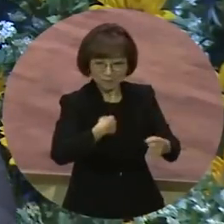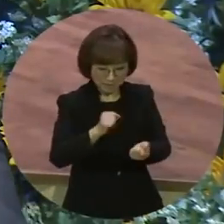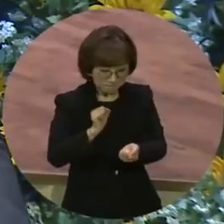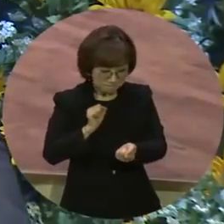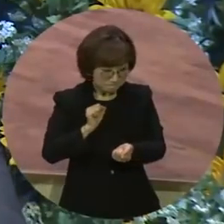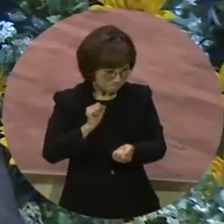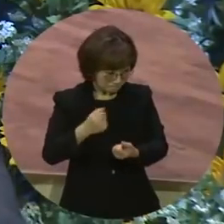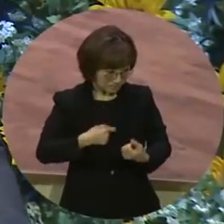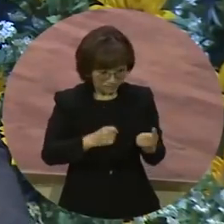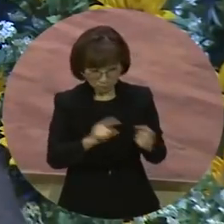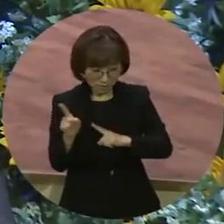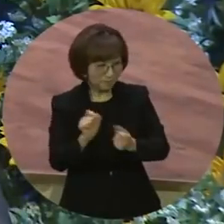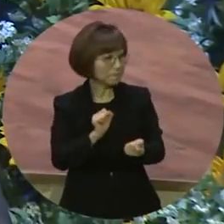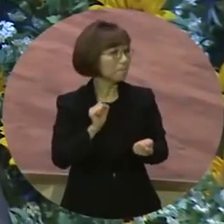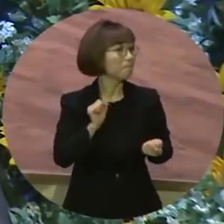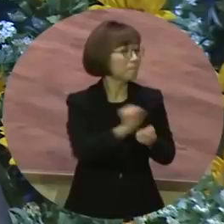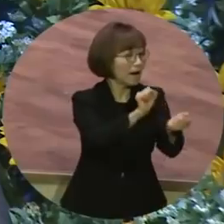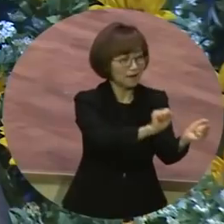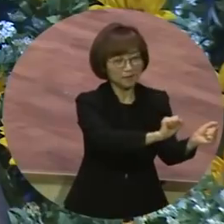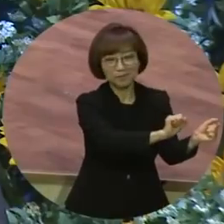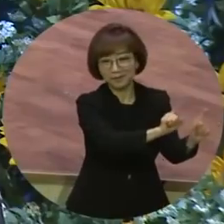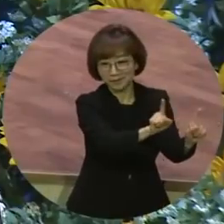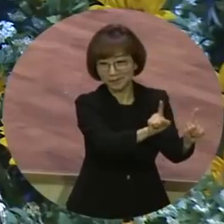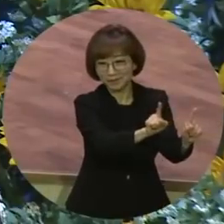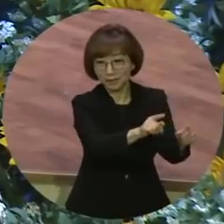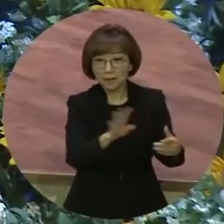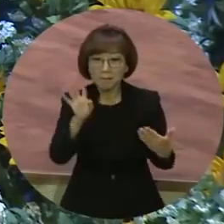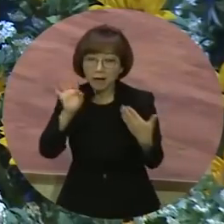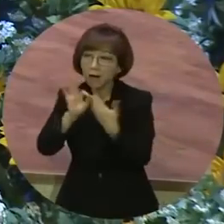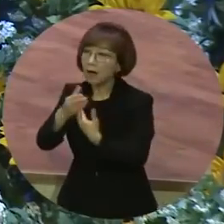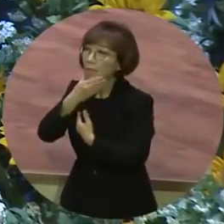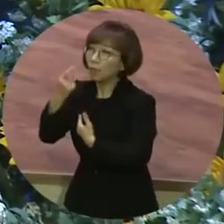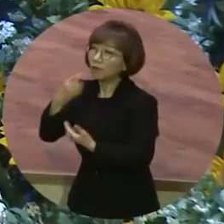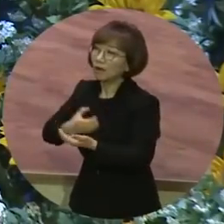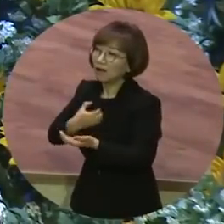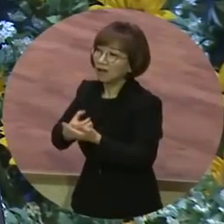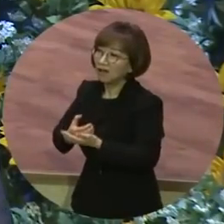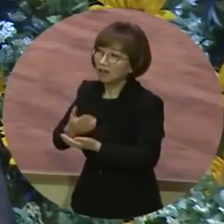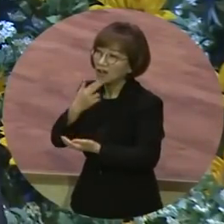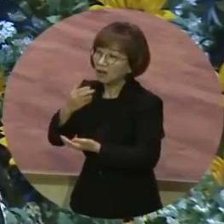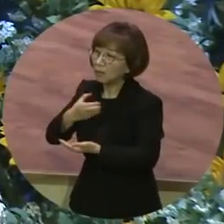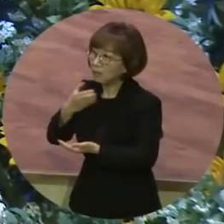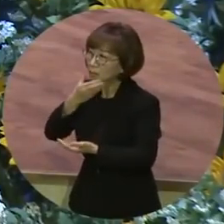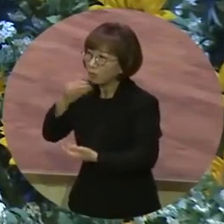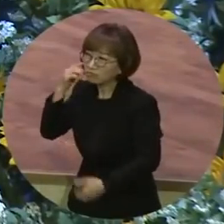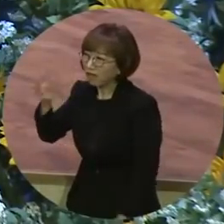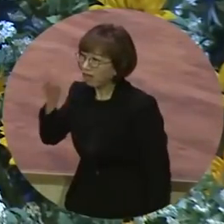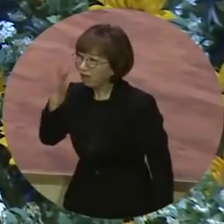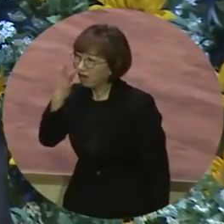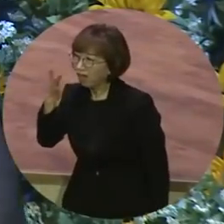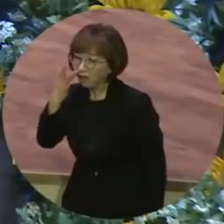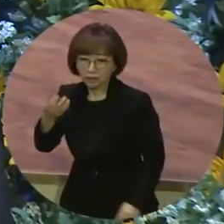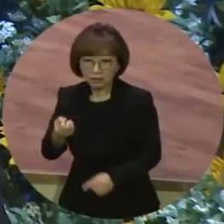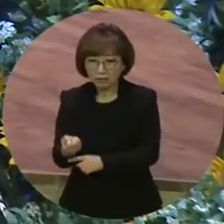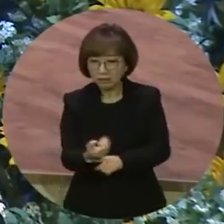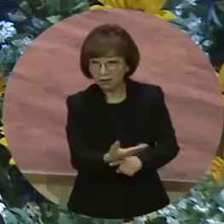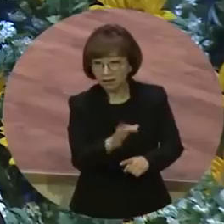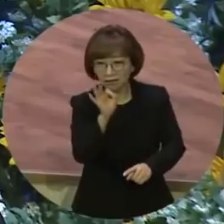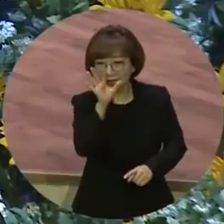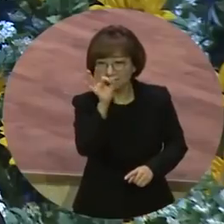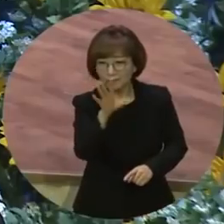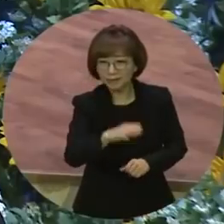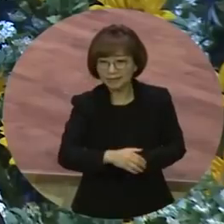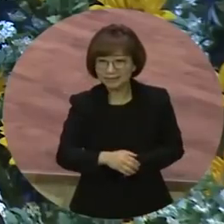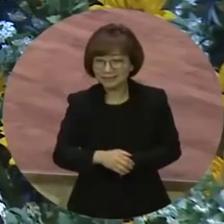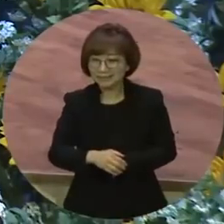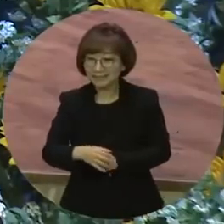없는데 무슨 사람을 살립니까? 복음의 감격이 없는데. 또 여러분의 기도 제목 속에